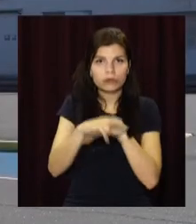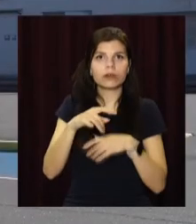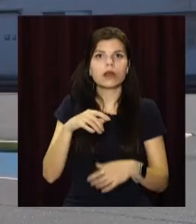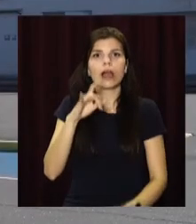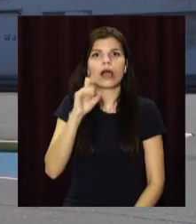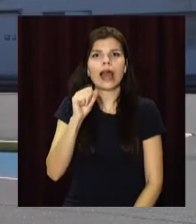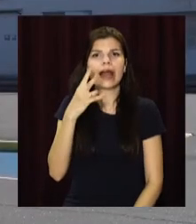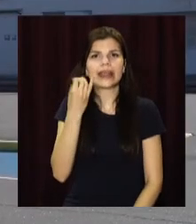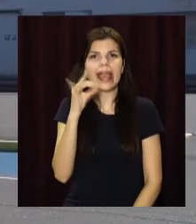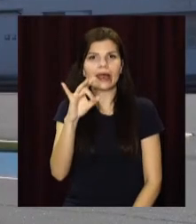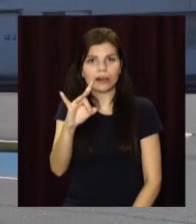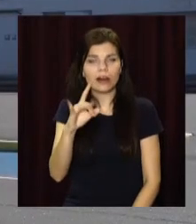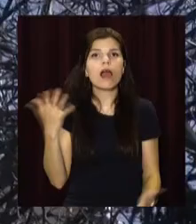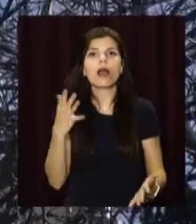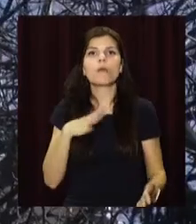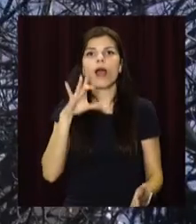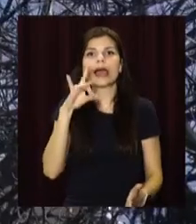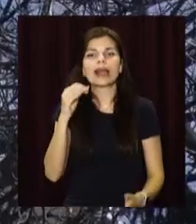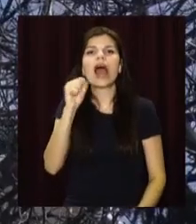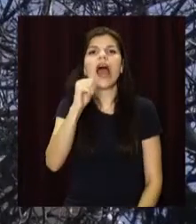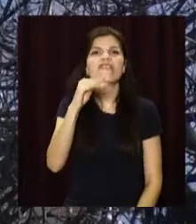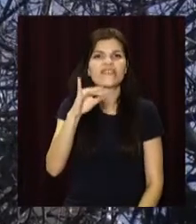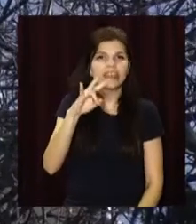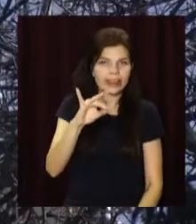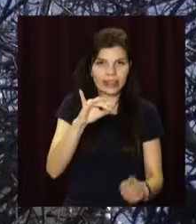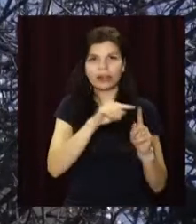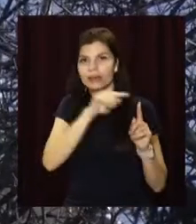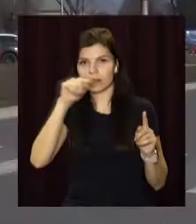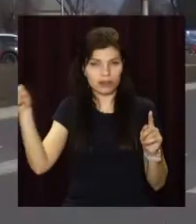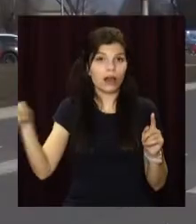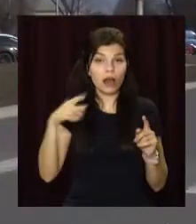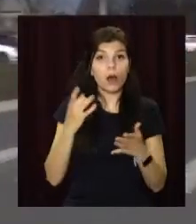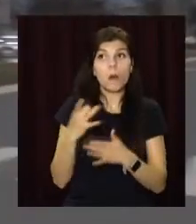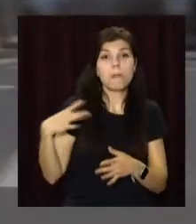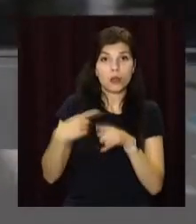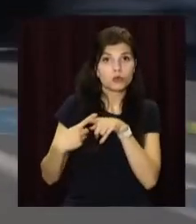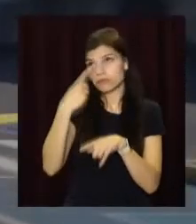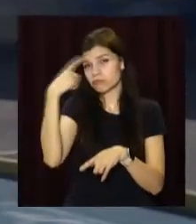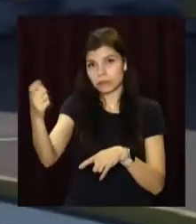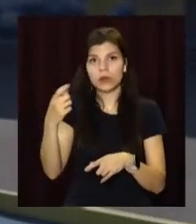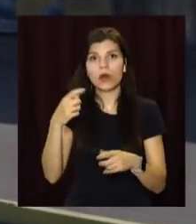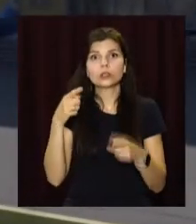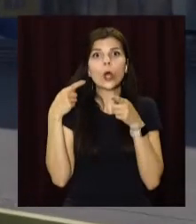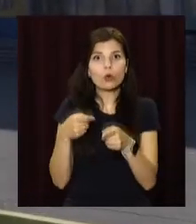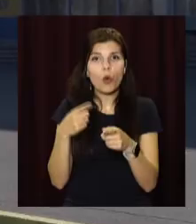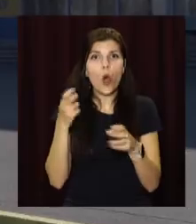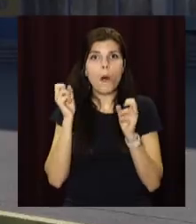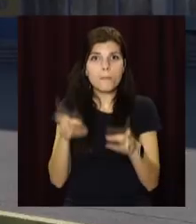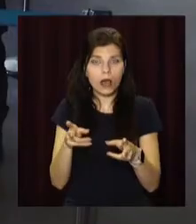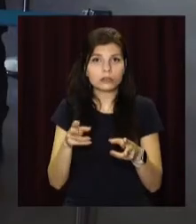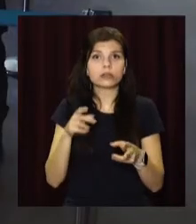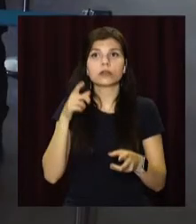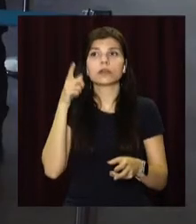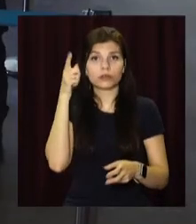що здійснював рейс Афіни – Вільнюс. За даними компанії, білоруські диспетчери повідомили про загрозу безпеці літака,